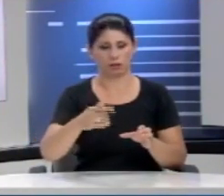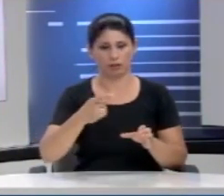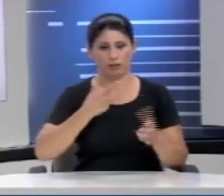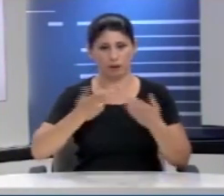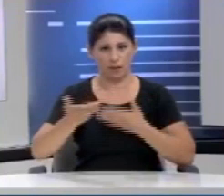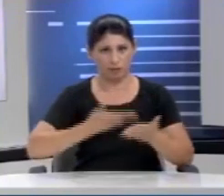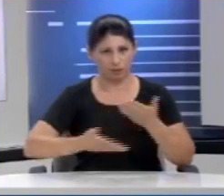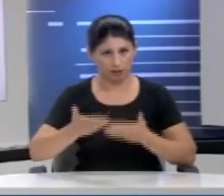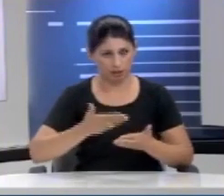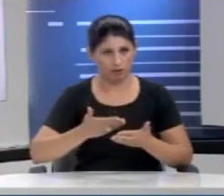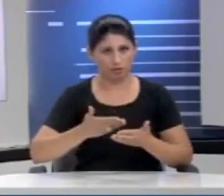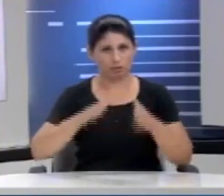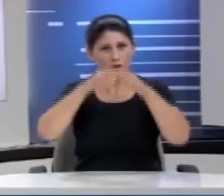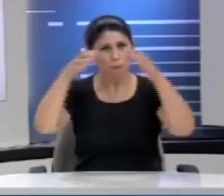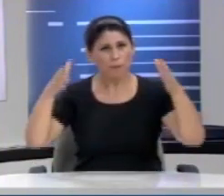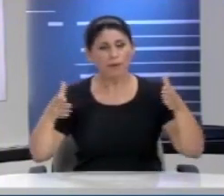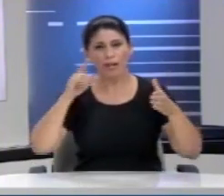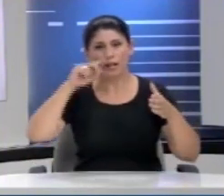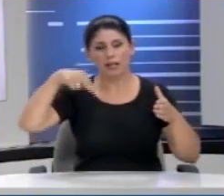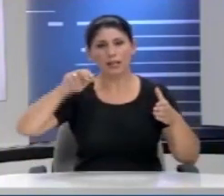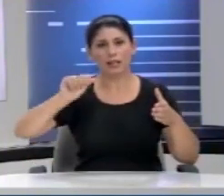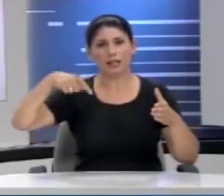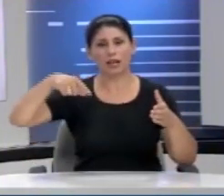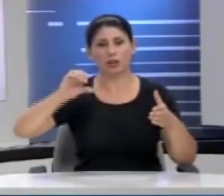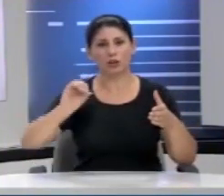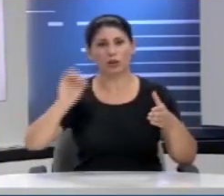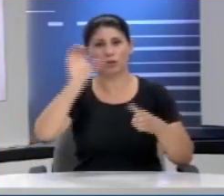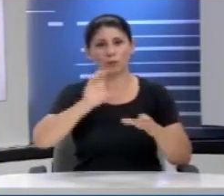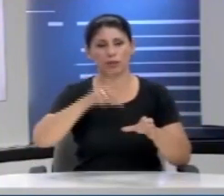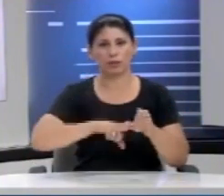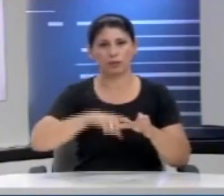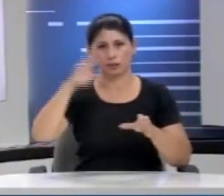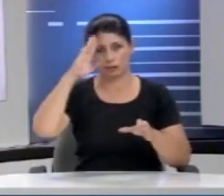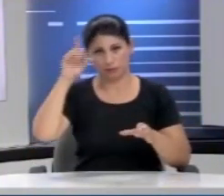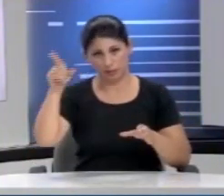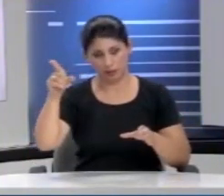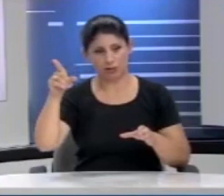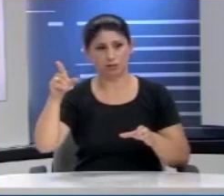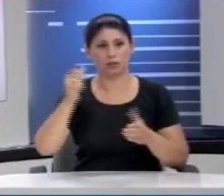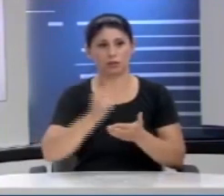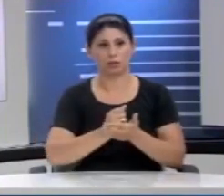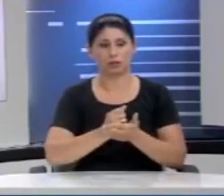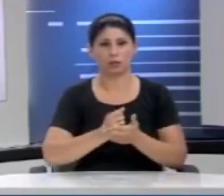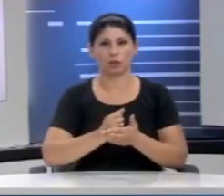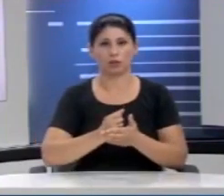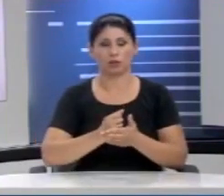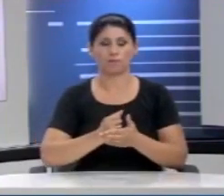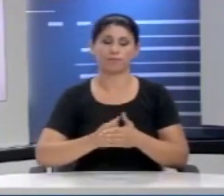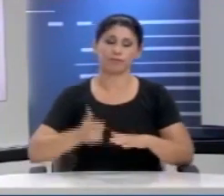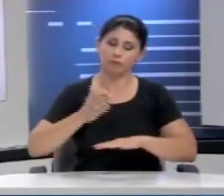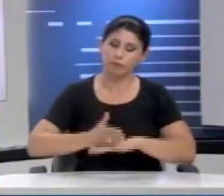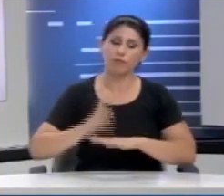διαπραγματεύσεις κάτω από την ομπρέλα του ΝΑΤΟ, της Ευρωπαϊκής Ένωσης, των Ηνωμένων Πολιτειών, αλλά και των εγκυητριών